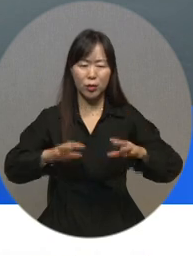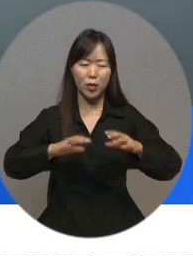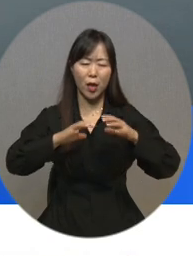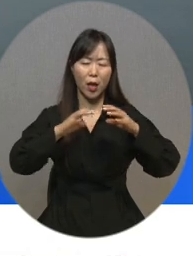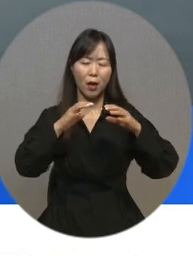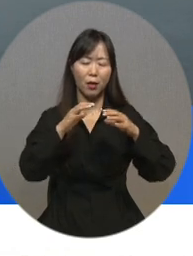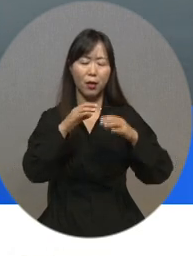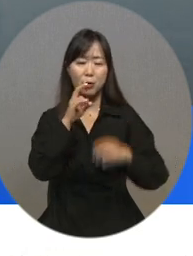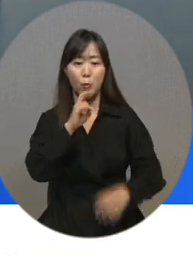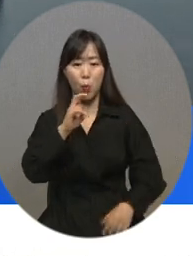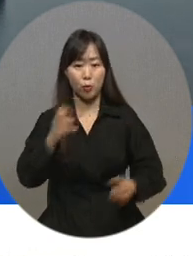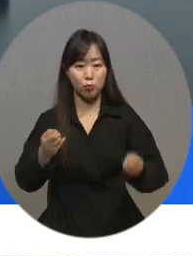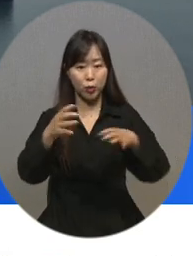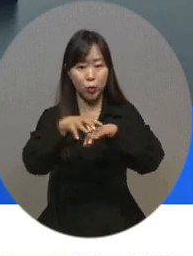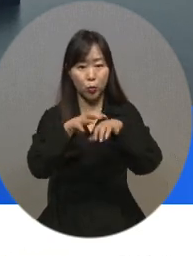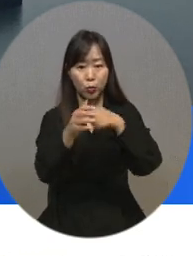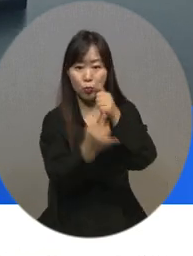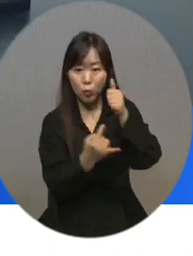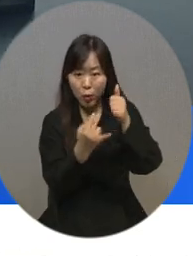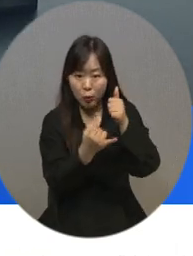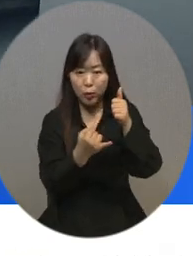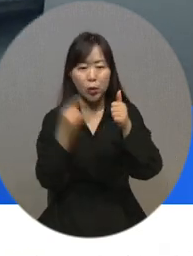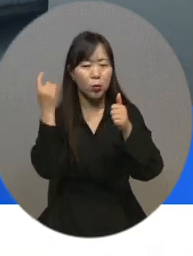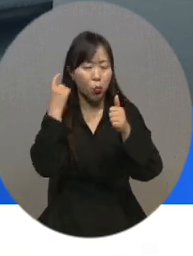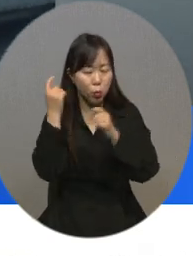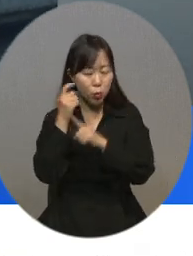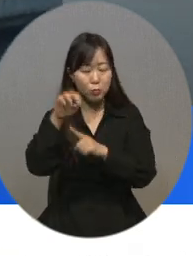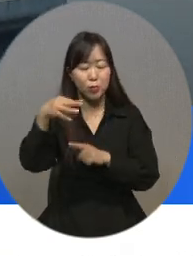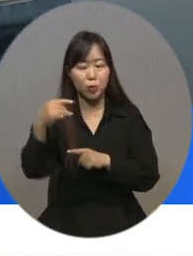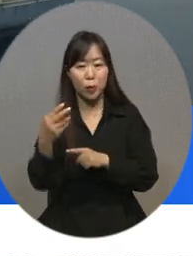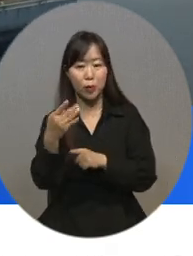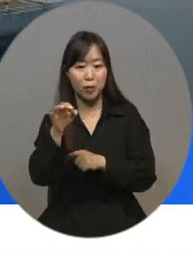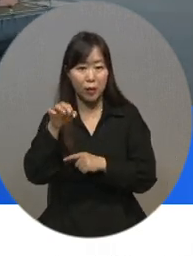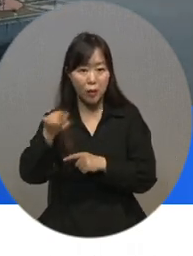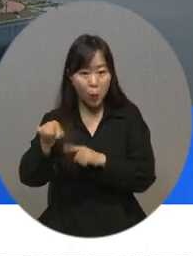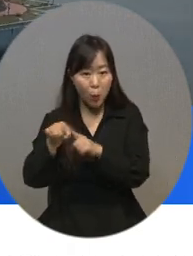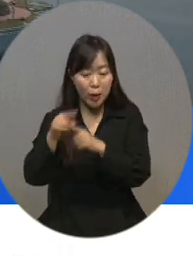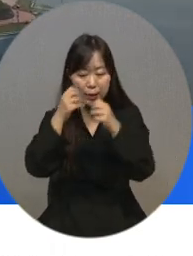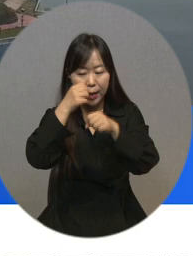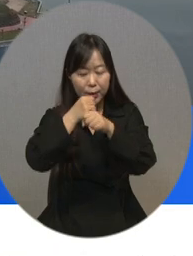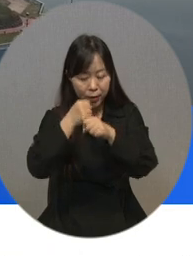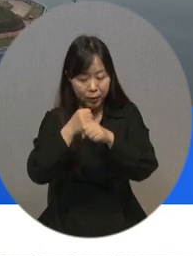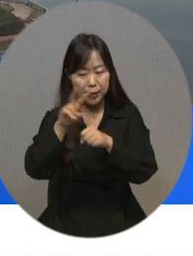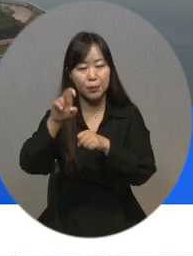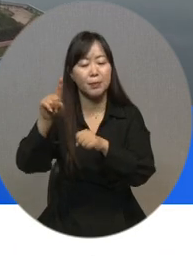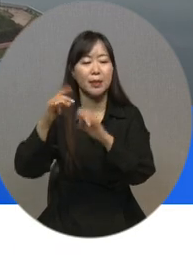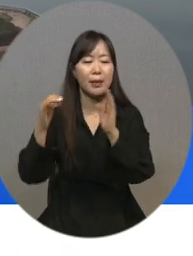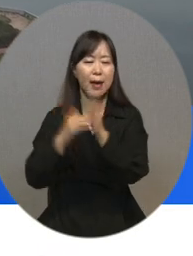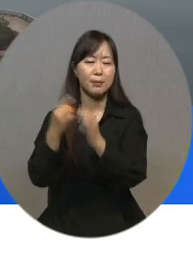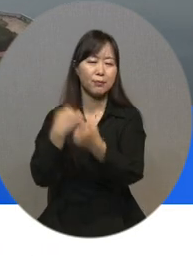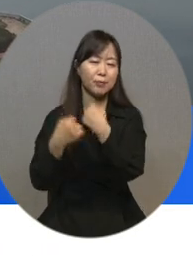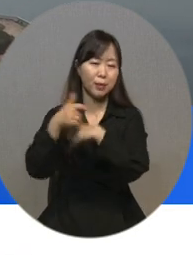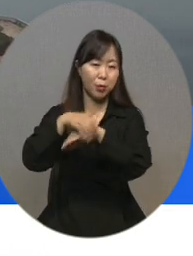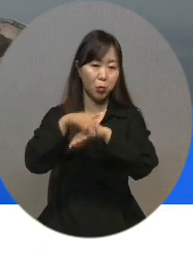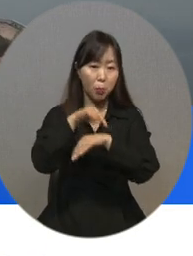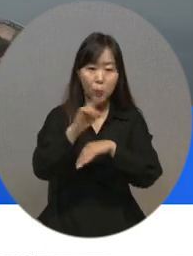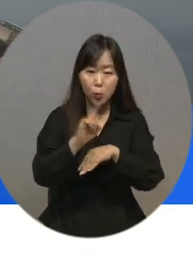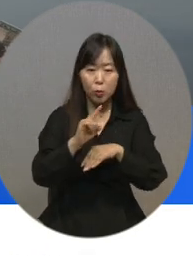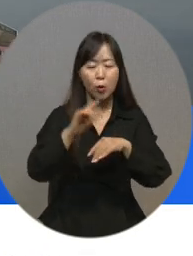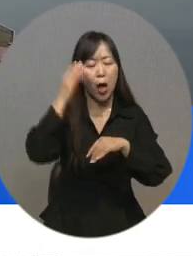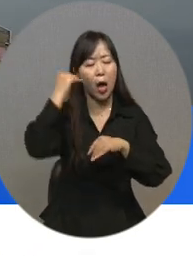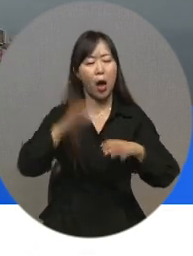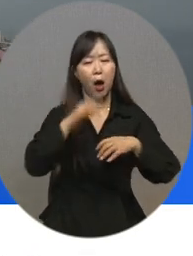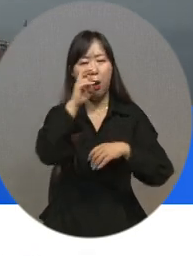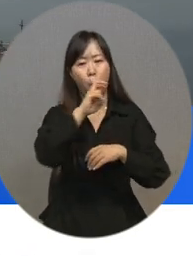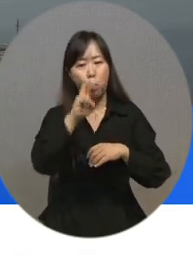소리축제 조직위원회는 소리 프론티어 창작 작품을 오는 31일까지 보집 합니다 수리 프론티어는 국악의